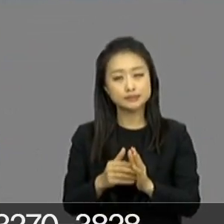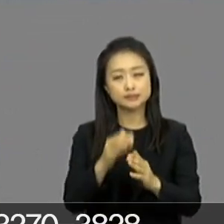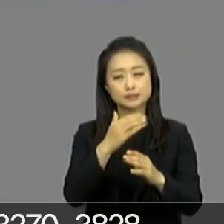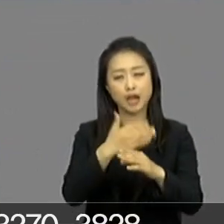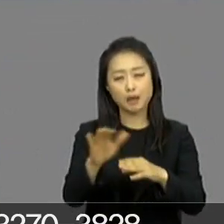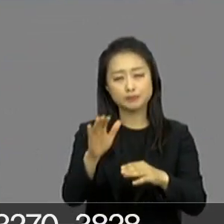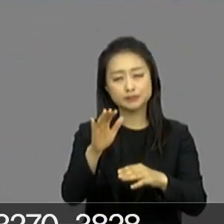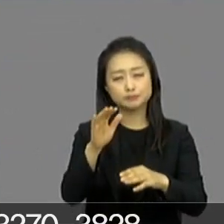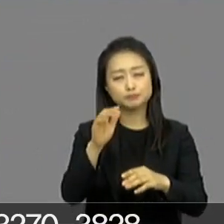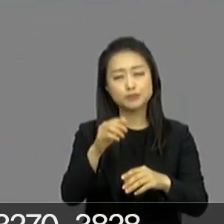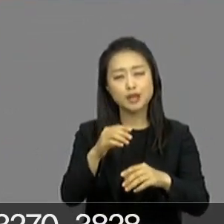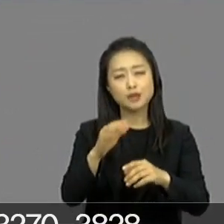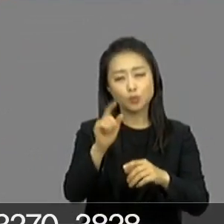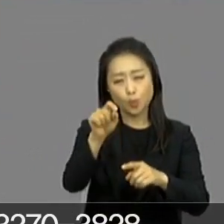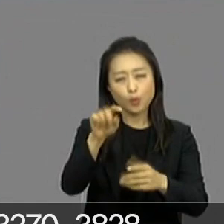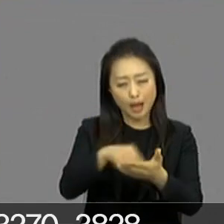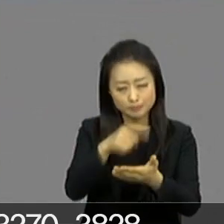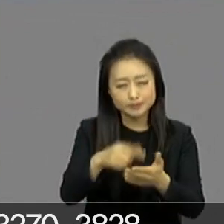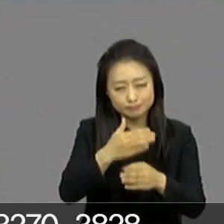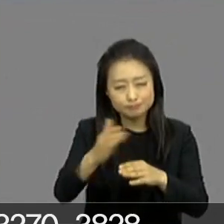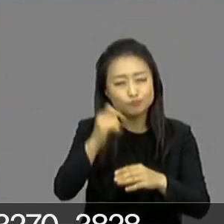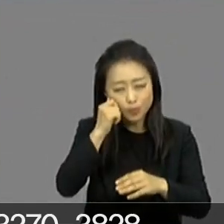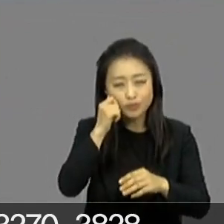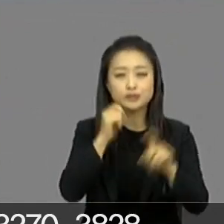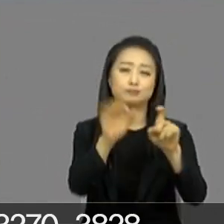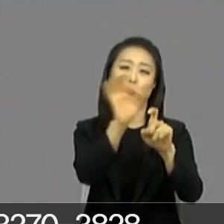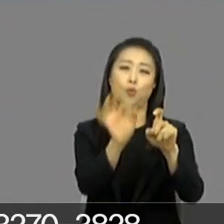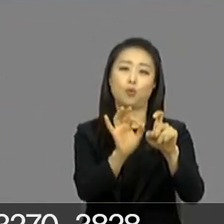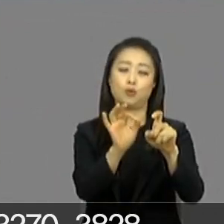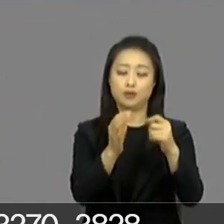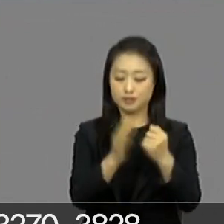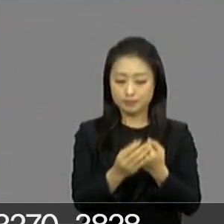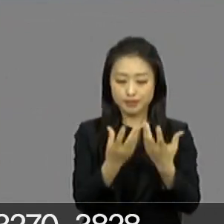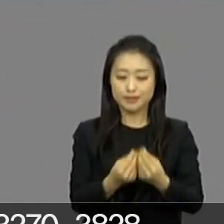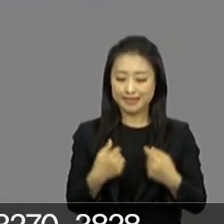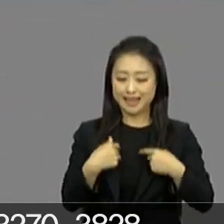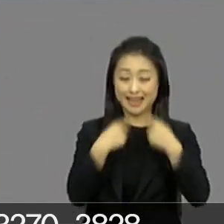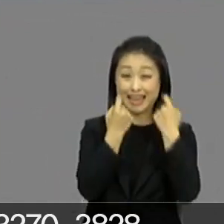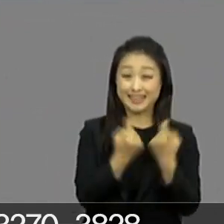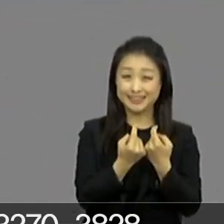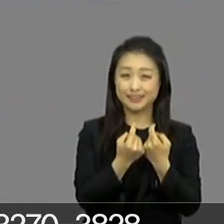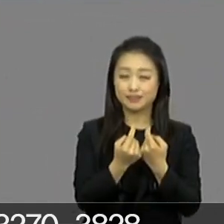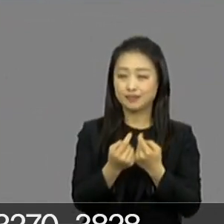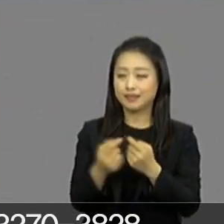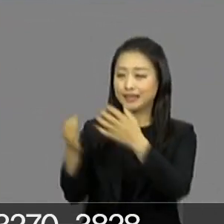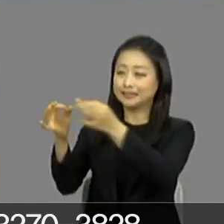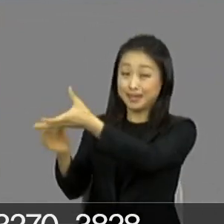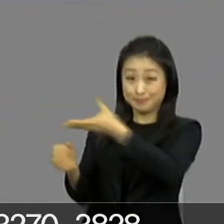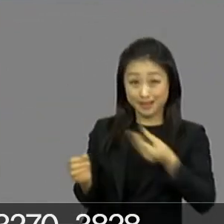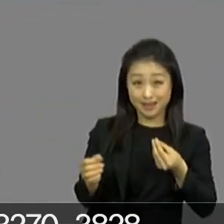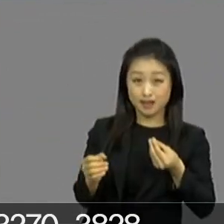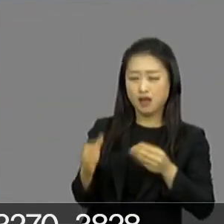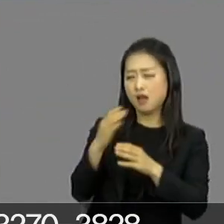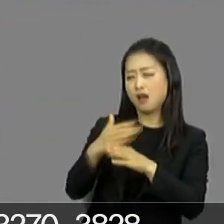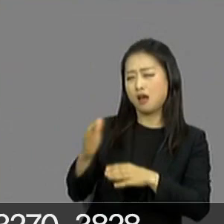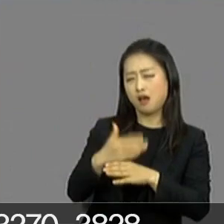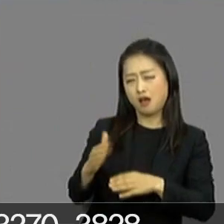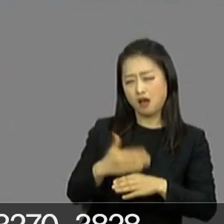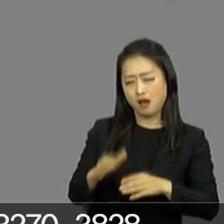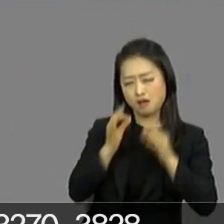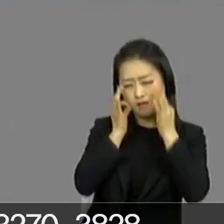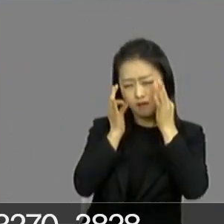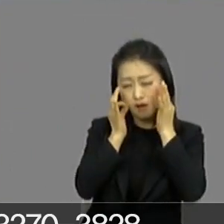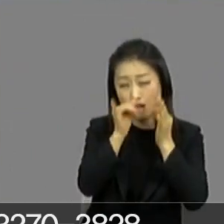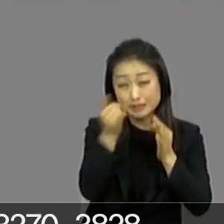생깁니다 90% 는 굉장히 민간인들 도자기 내 드립이 술 다가 풀라고 상원 하려고 노력을 하기 때문에 그